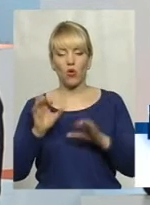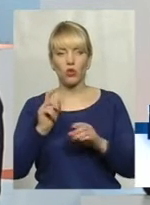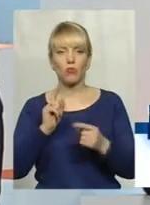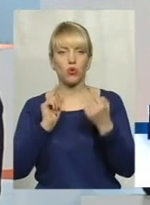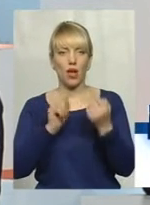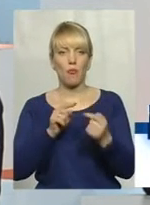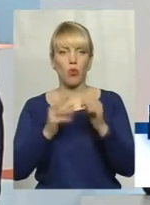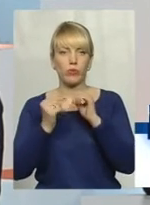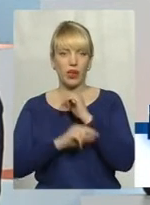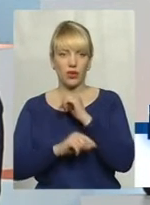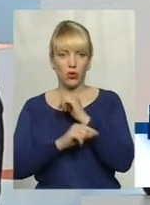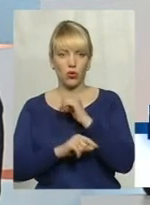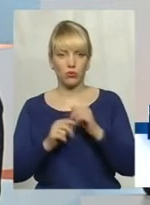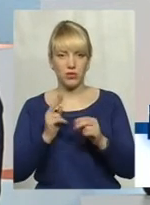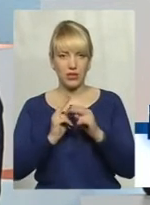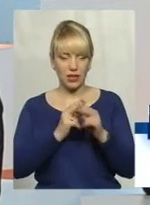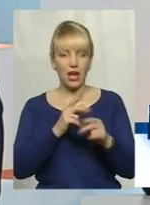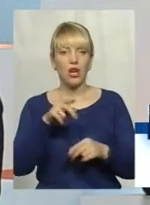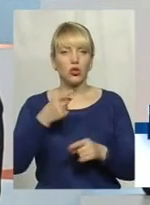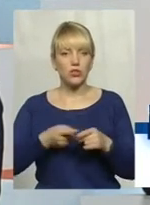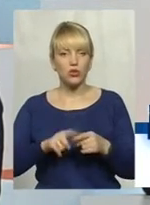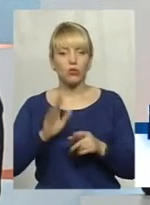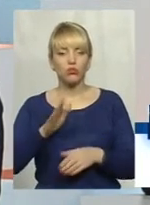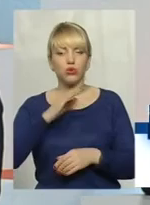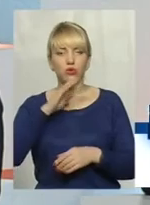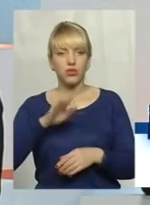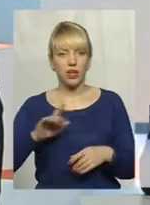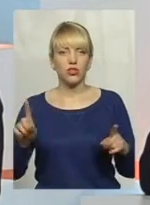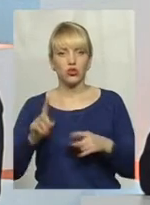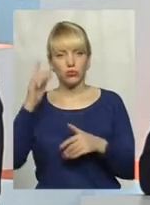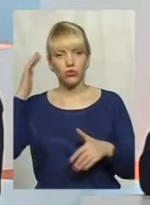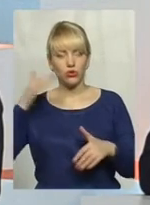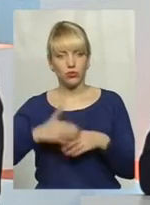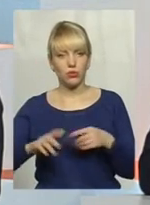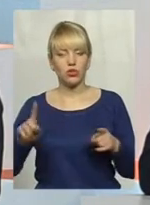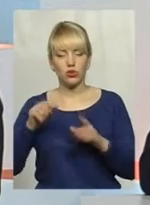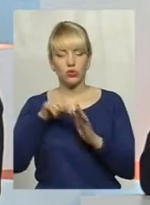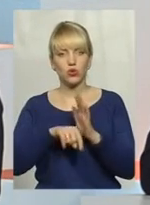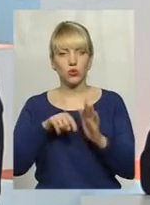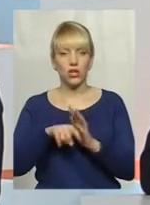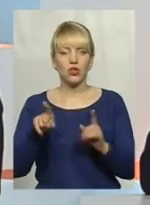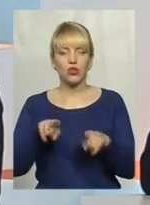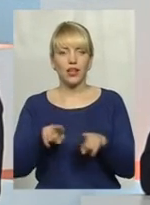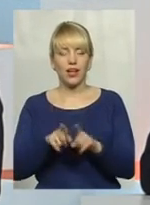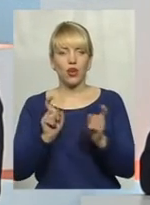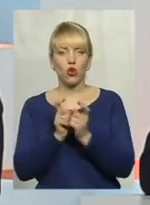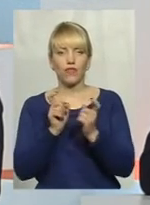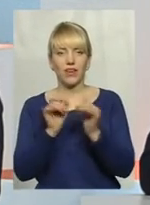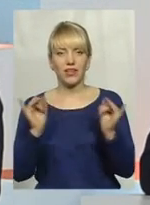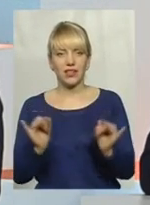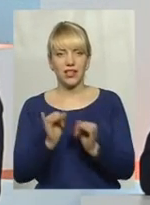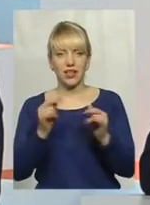корупції, то, в принципі, цього буде достатньо, щоб зрозуміти суть, що таке конфлікт інтересів і